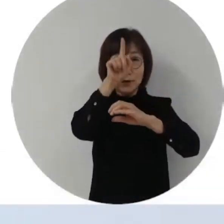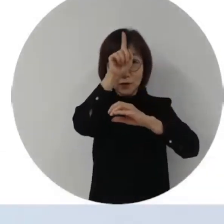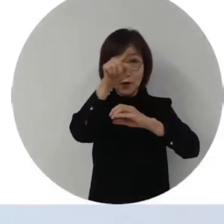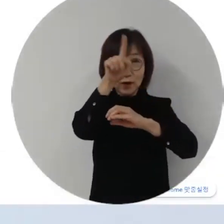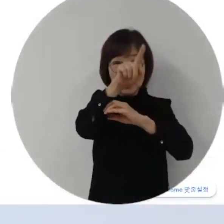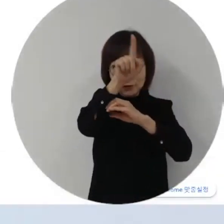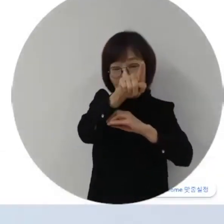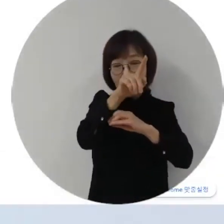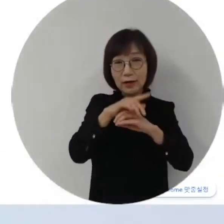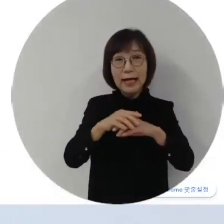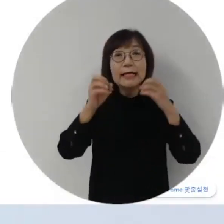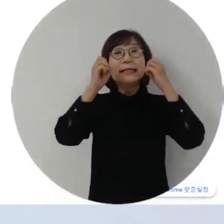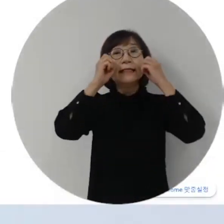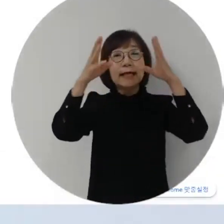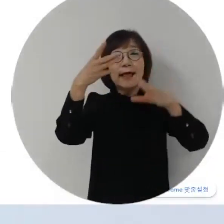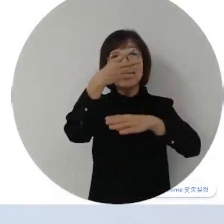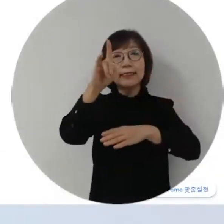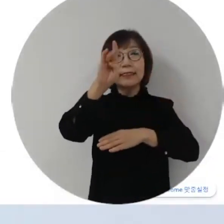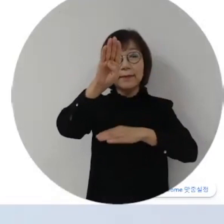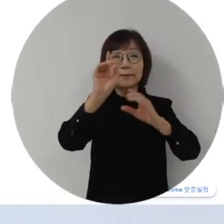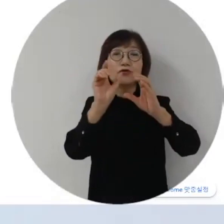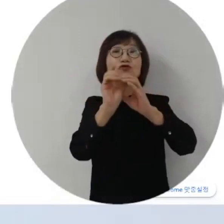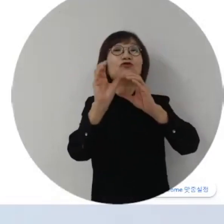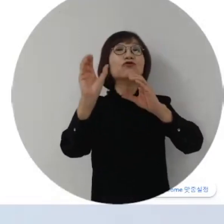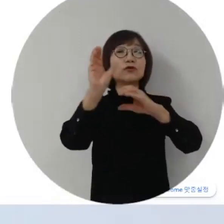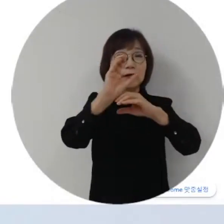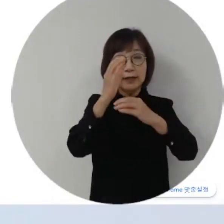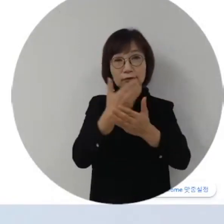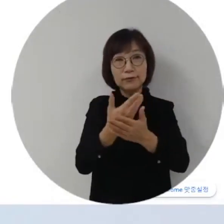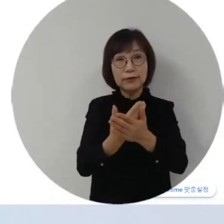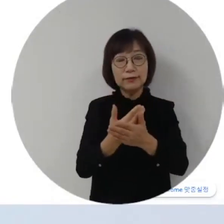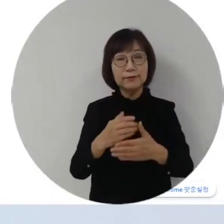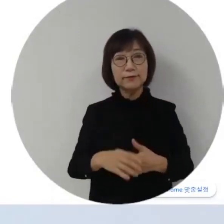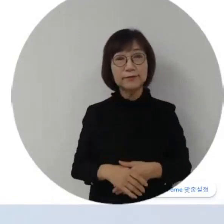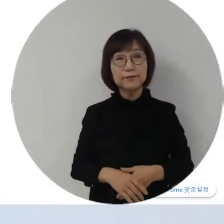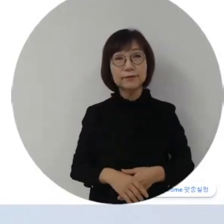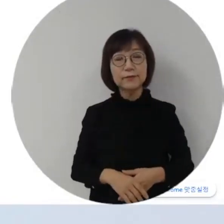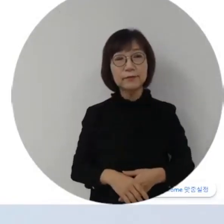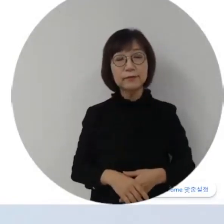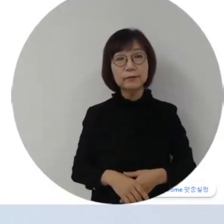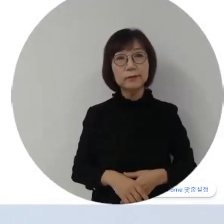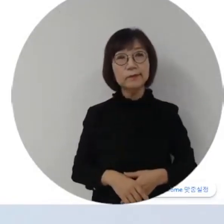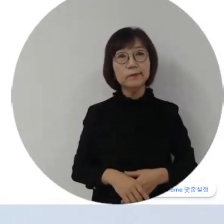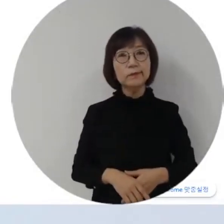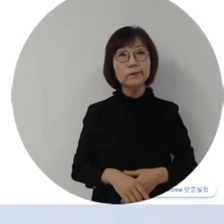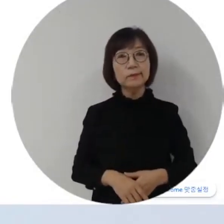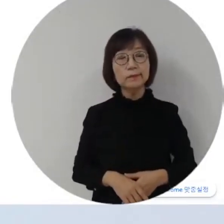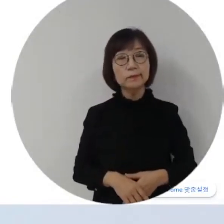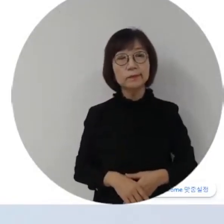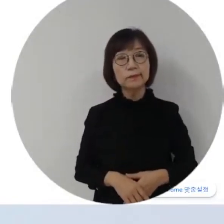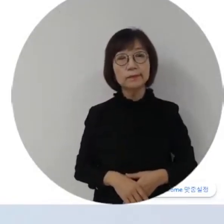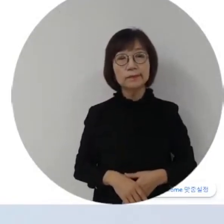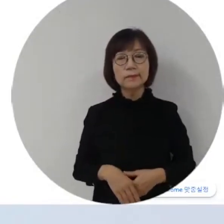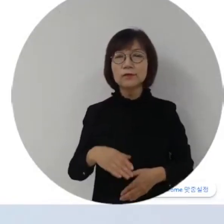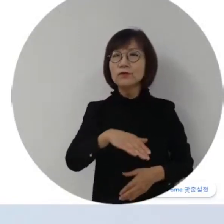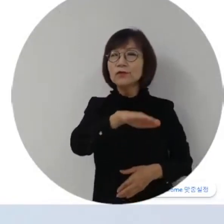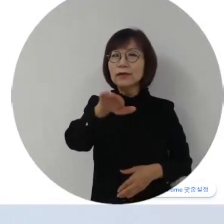우리가 자주 가는 포털 사이트들 네이버 검색해 볼게요. 네이버